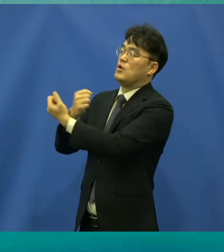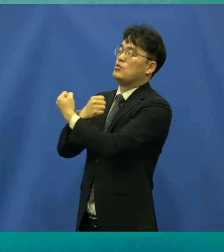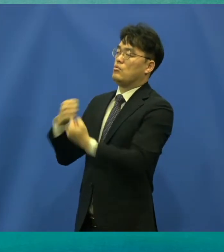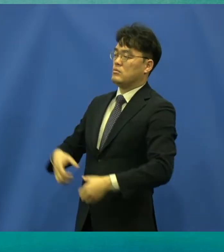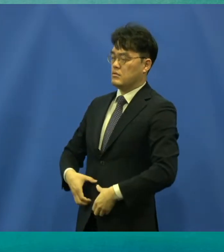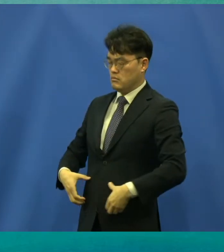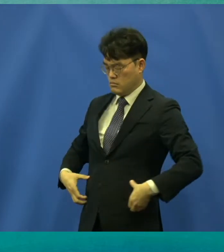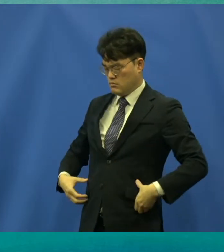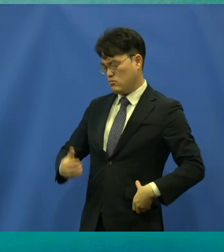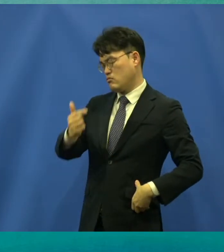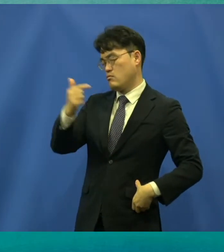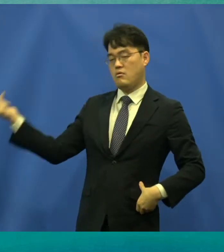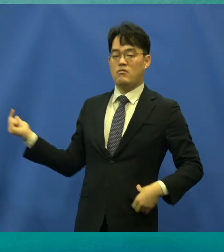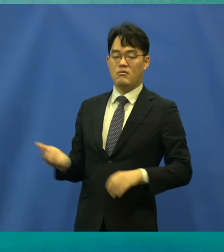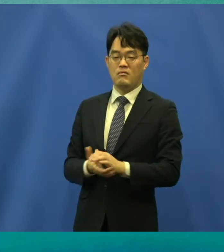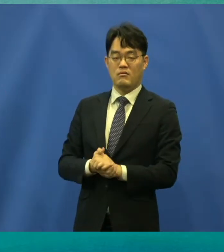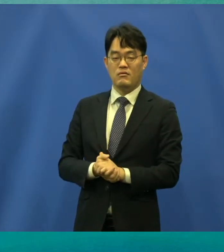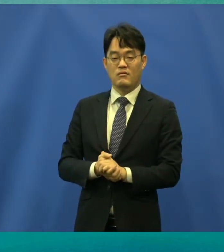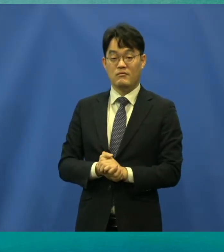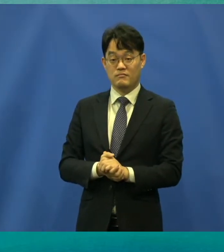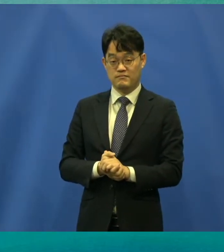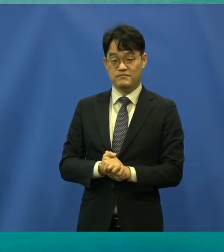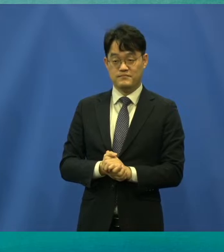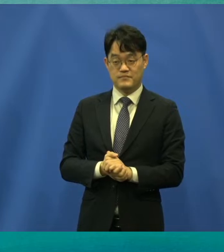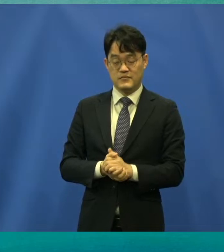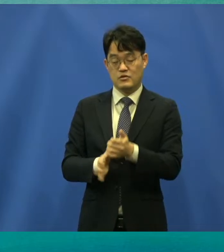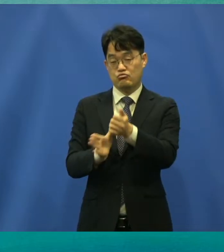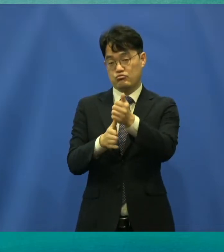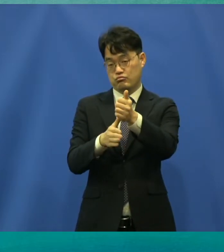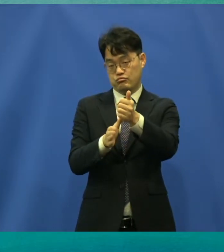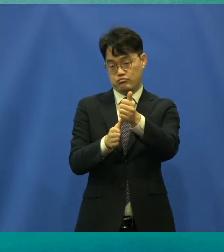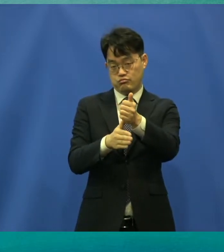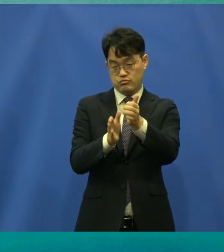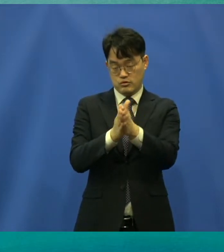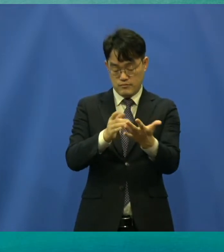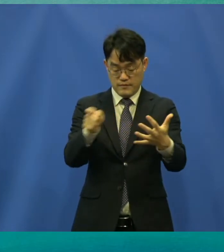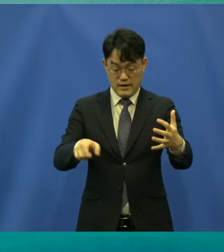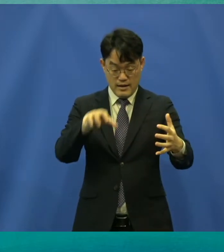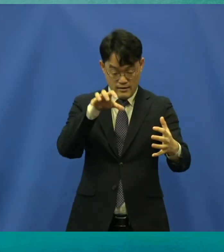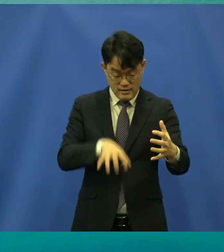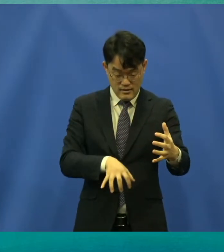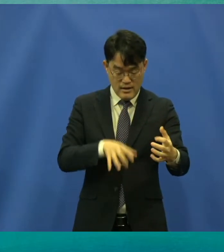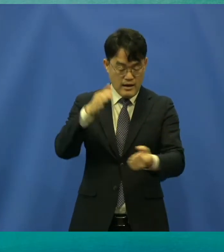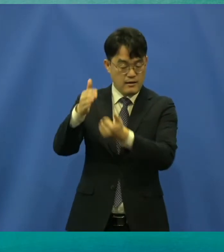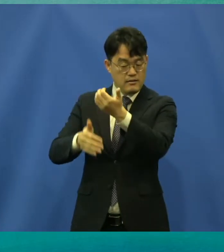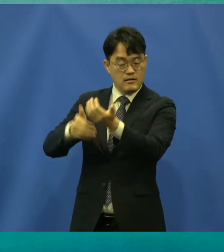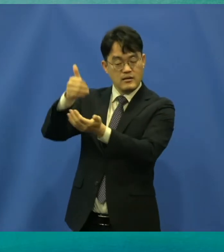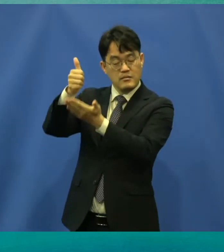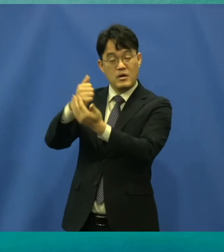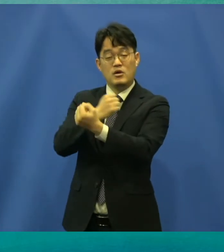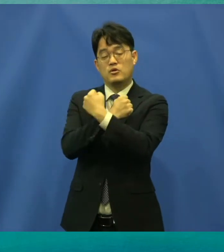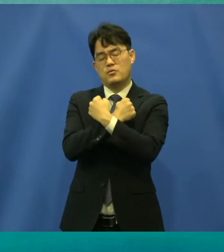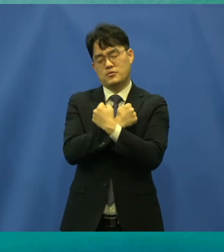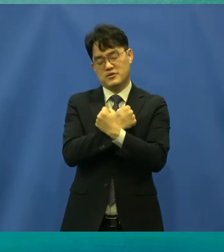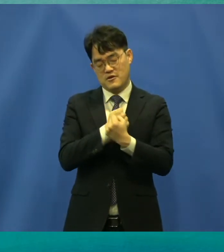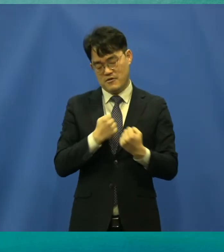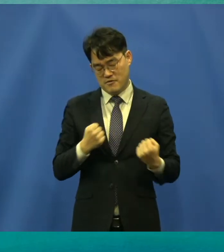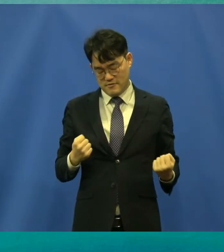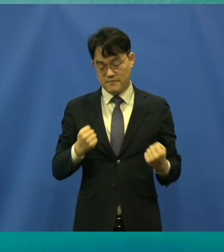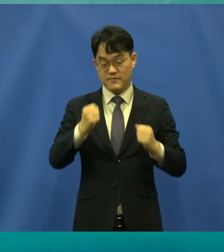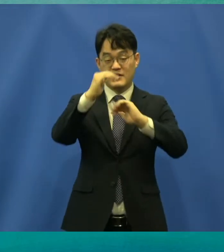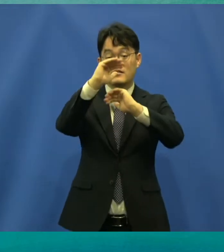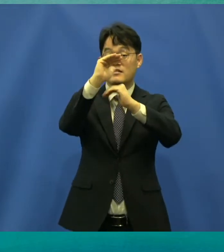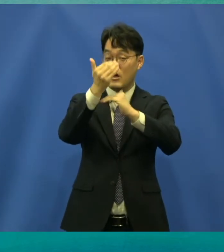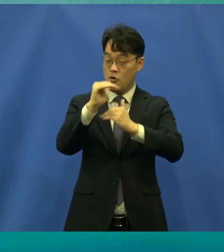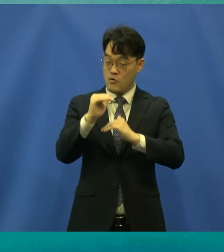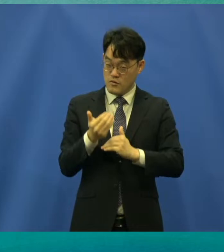시작할 수 없습니다. 그래서 우리는 이 요나스 안에 하나님의 용서하심이 깊이 깔려 있습니다.